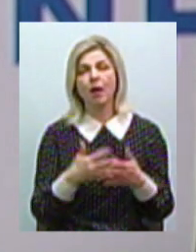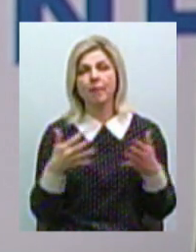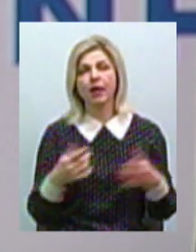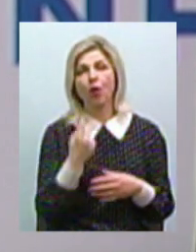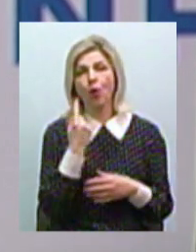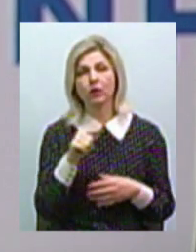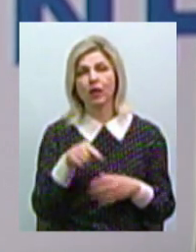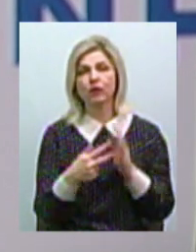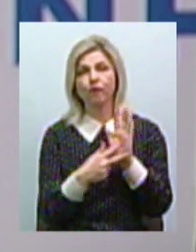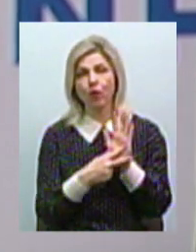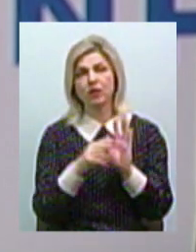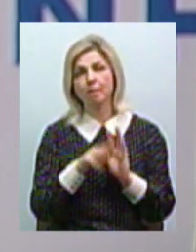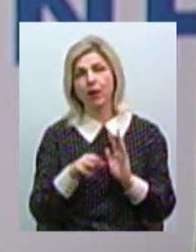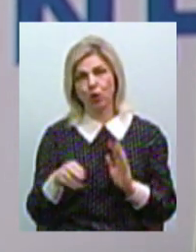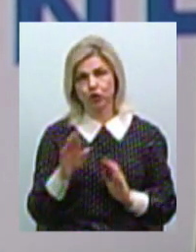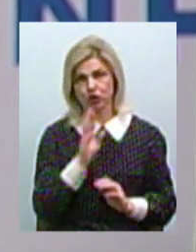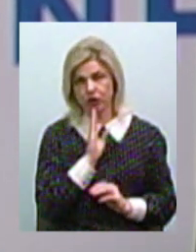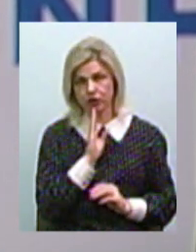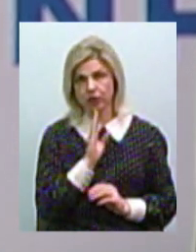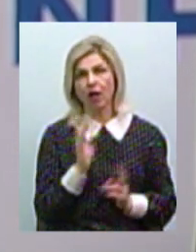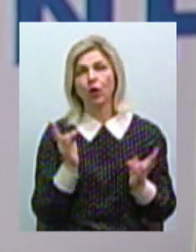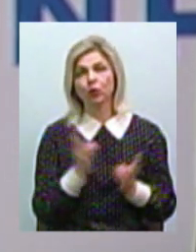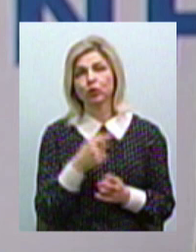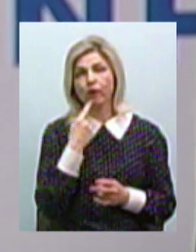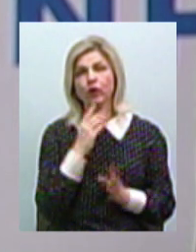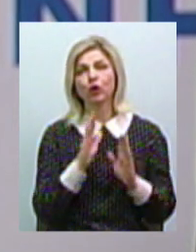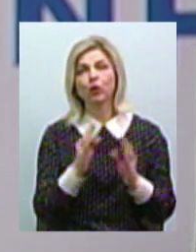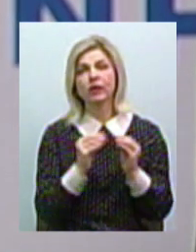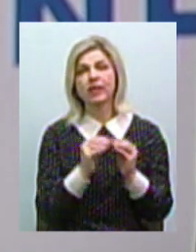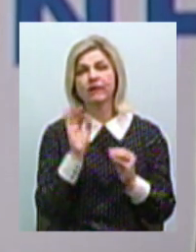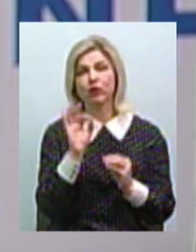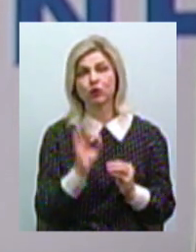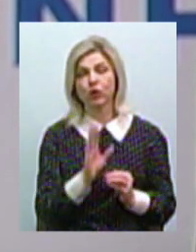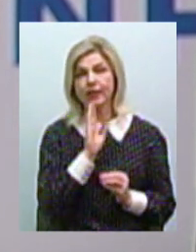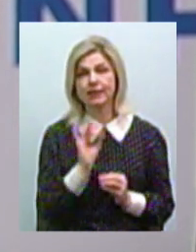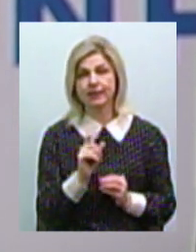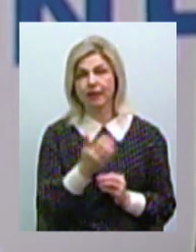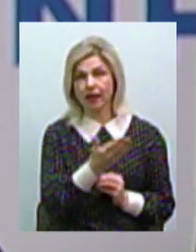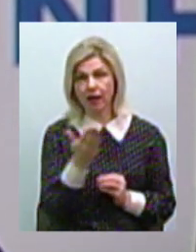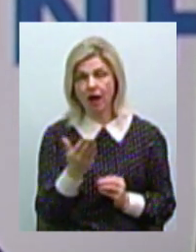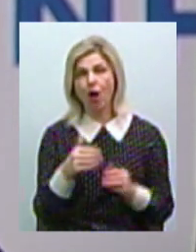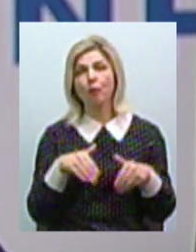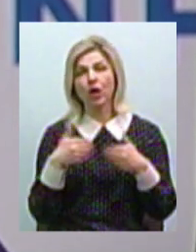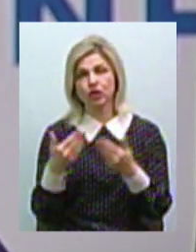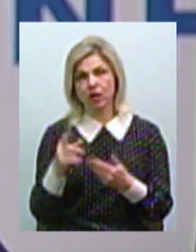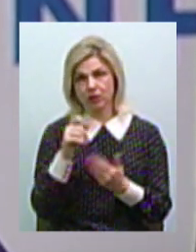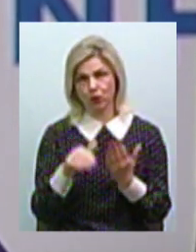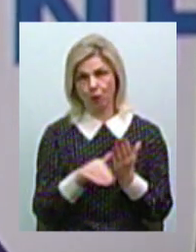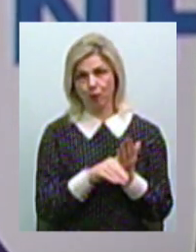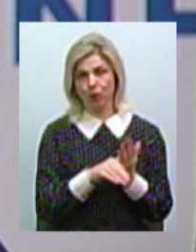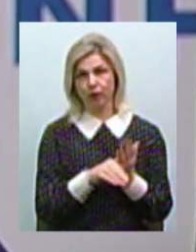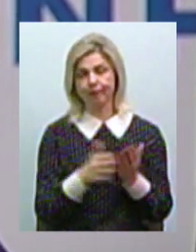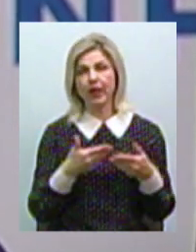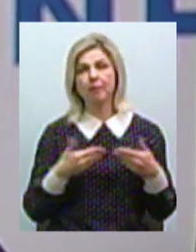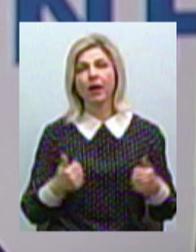1,8 мільйона жінок. І треба сказати, що лише 10% з них звертаються за допомогою. Ми